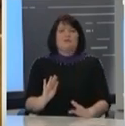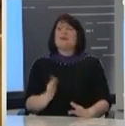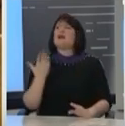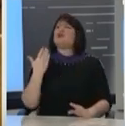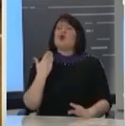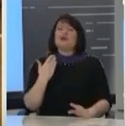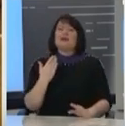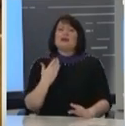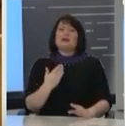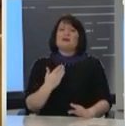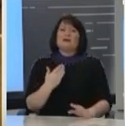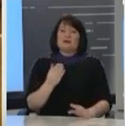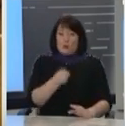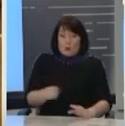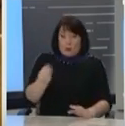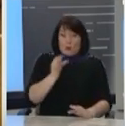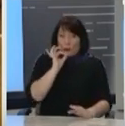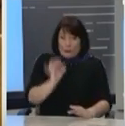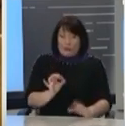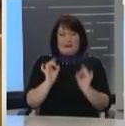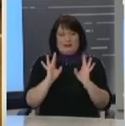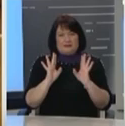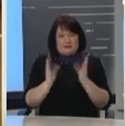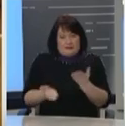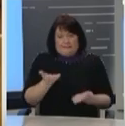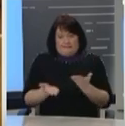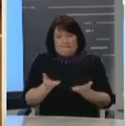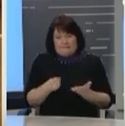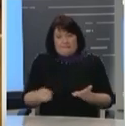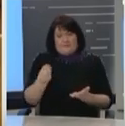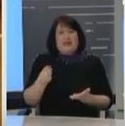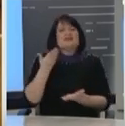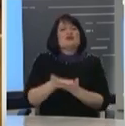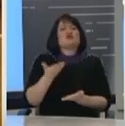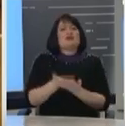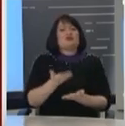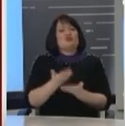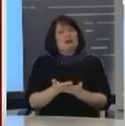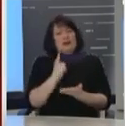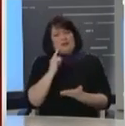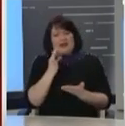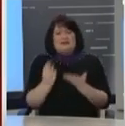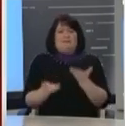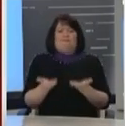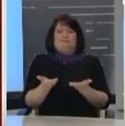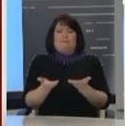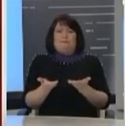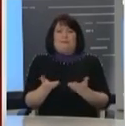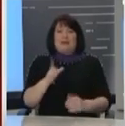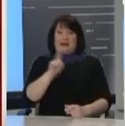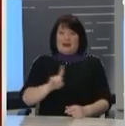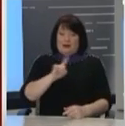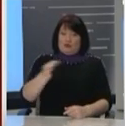με μηδενικό επιπλέον δημοσιονομικό ισοζύγιο σε σχέση με αυτά που ζητούσαν τότε οι δανειστές, μας